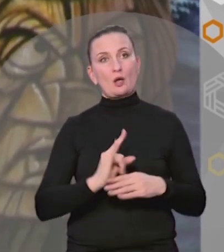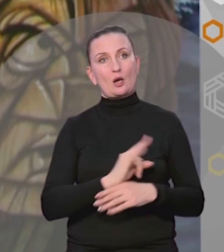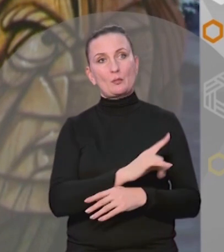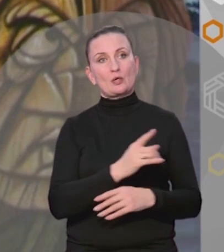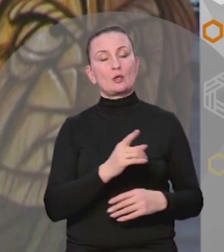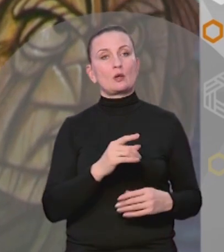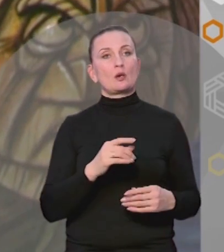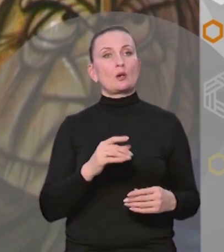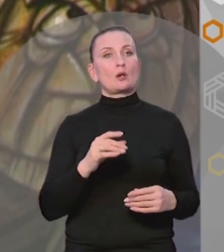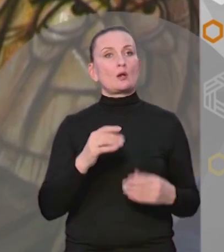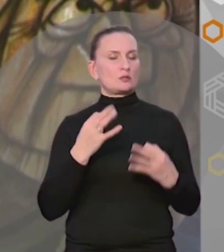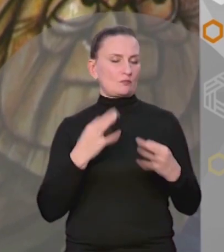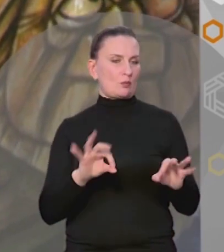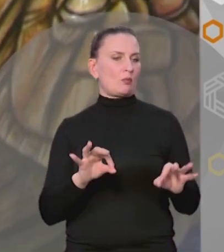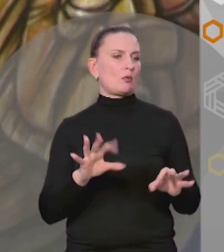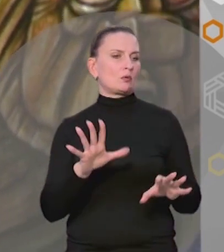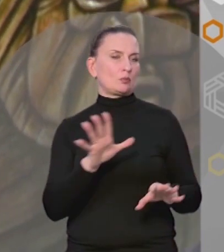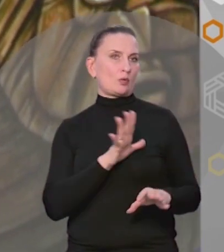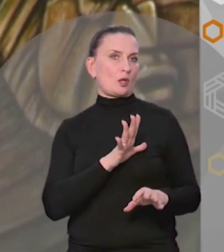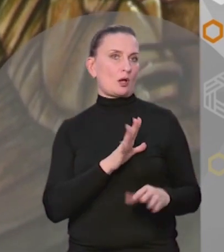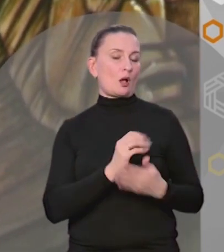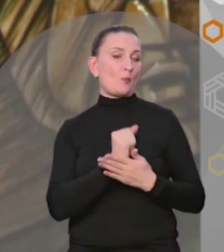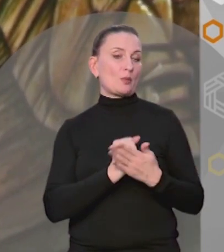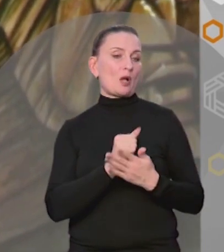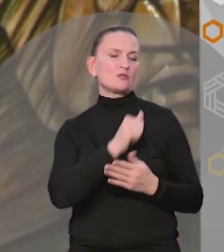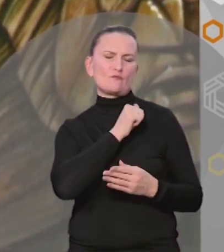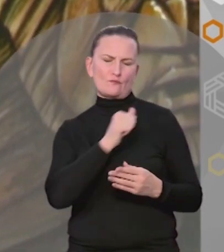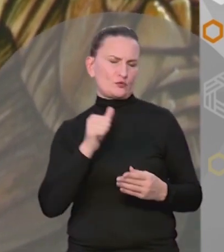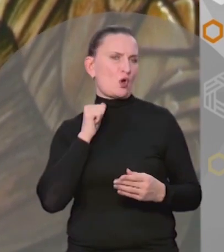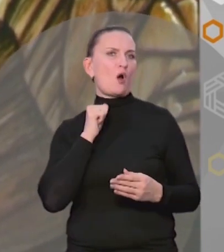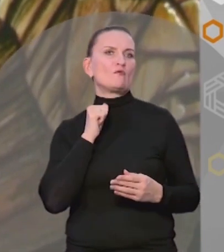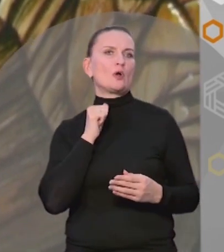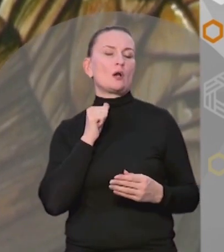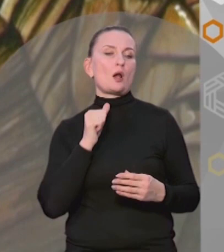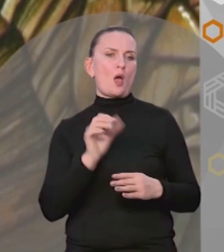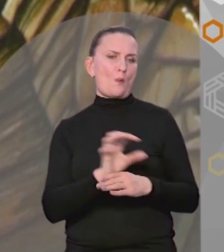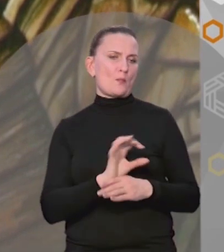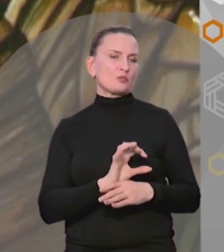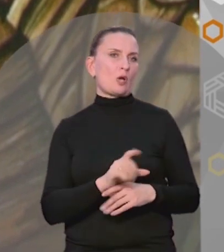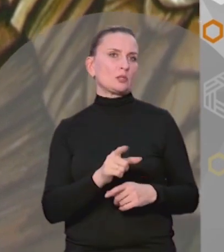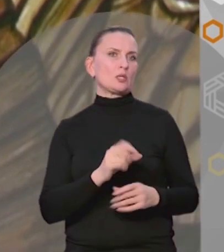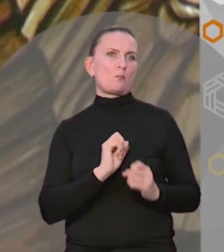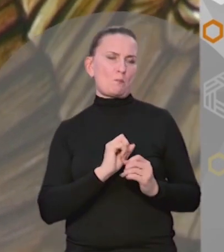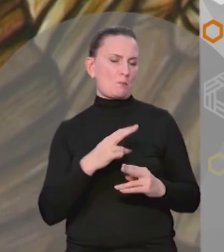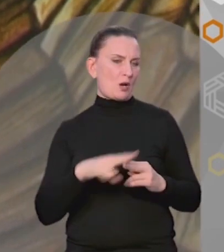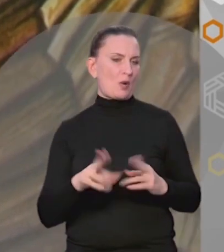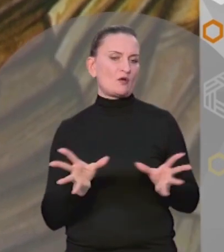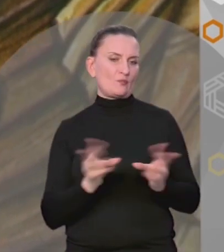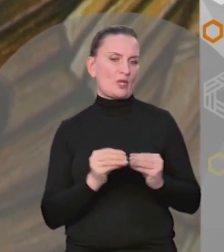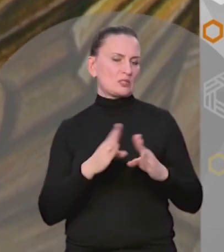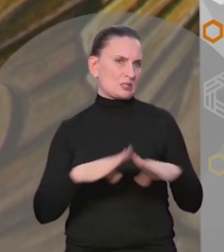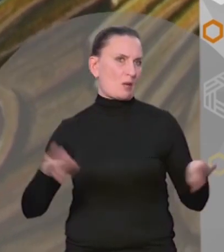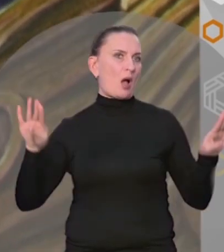крысы наступило раздолье. Припасов у нее было вдоволь, башмаки и швабры исчезли вместе